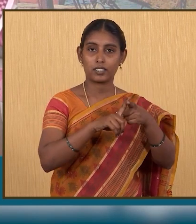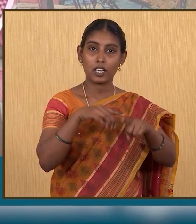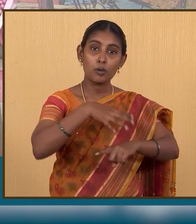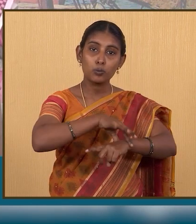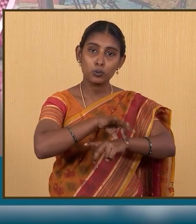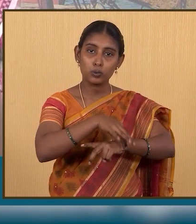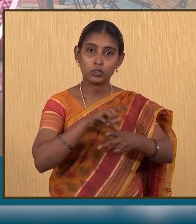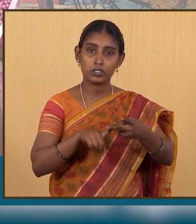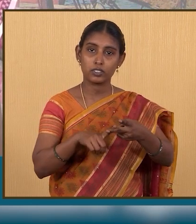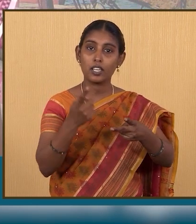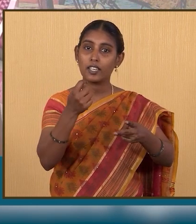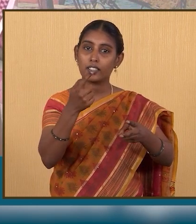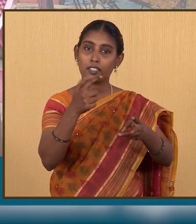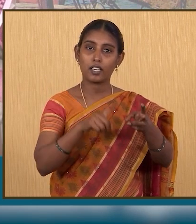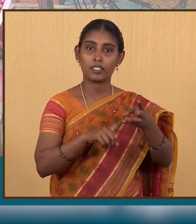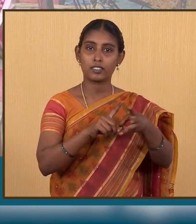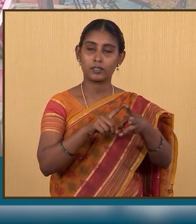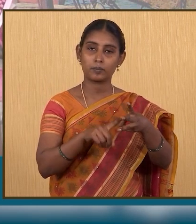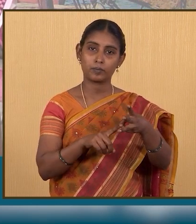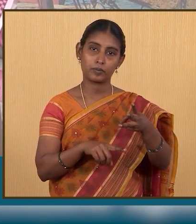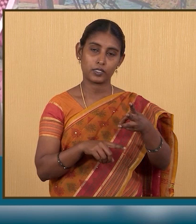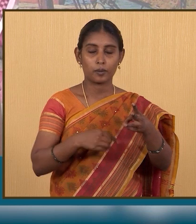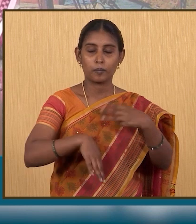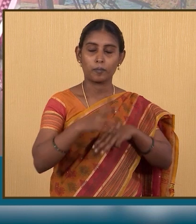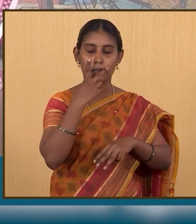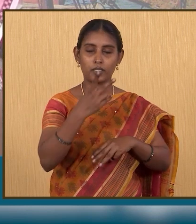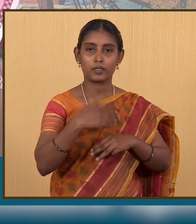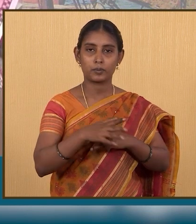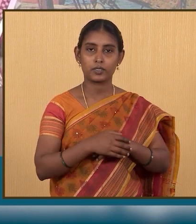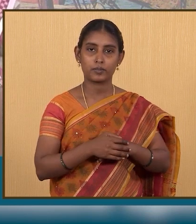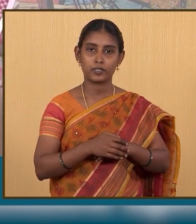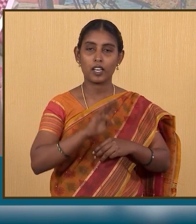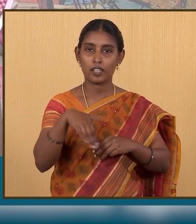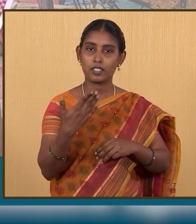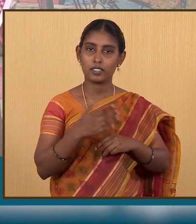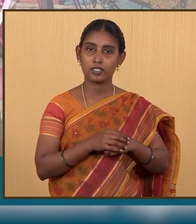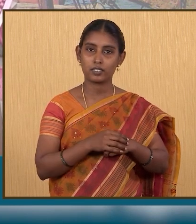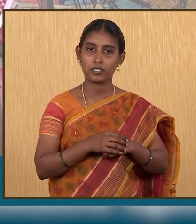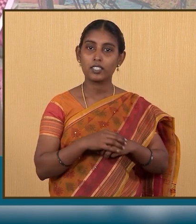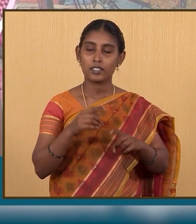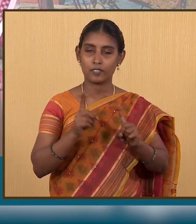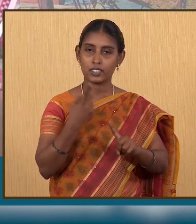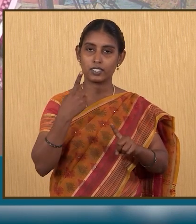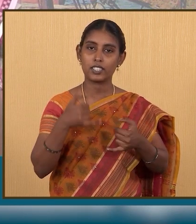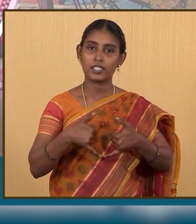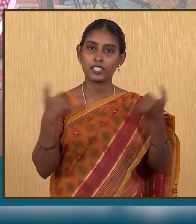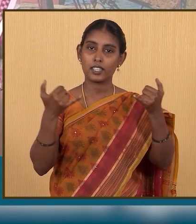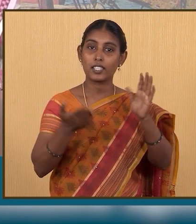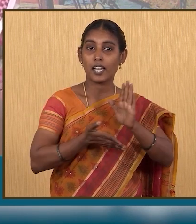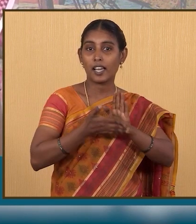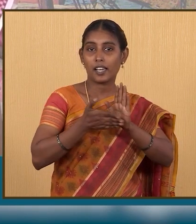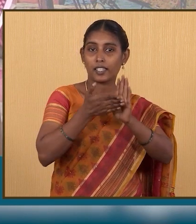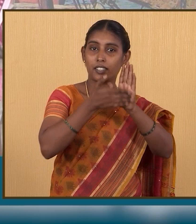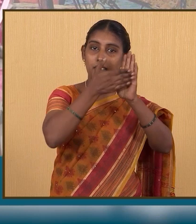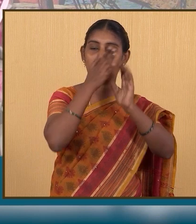அருங்காட்சியகங்கள், அதுக்கப்புறம் நாணயங்கள், இதையெல்லாம் நம்ம பார்க்க போகிறோம். அடுத்து இந்திய கட்டிடக்கலை